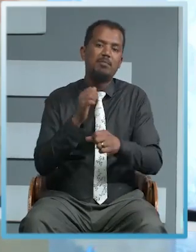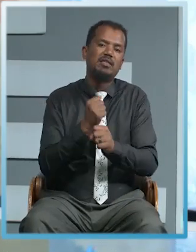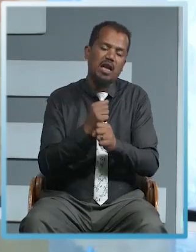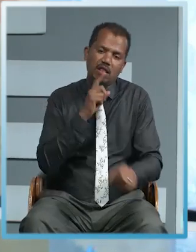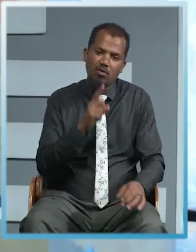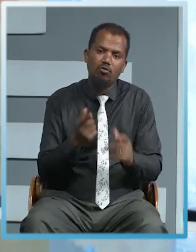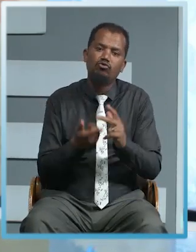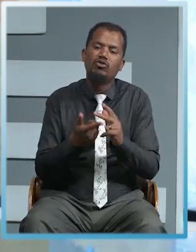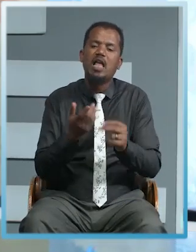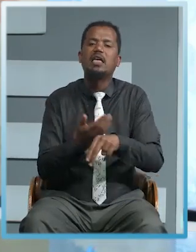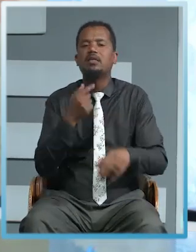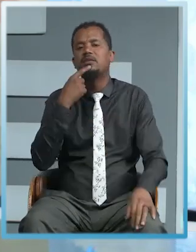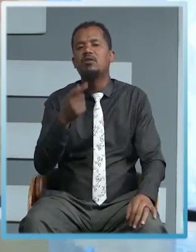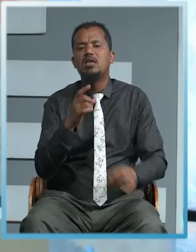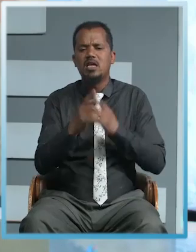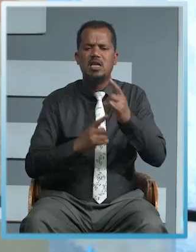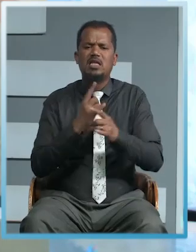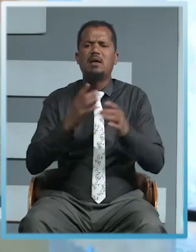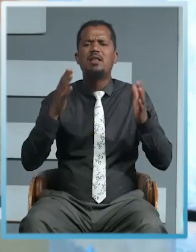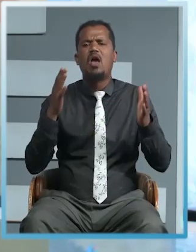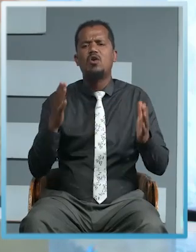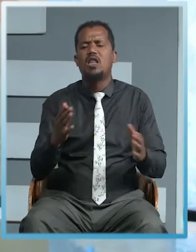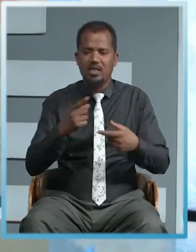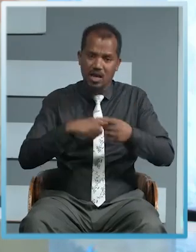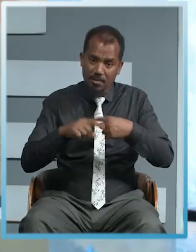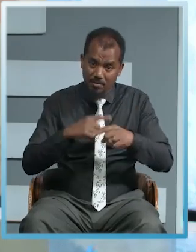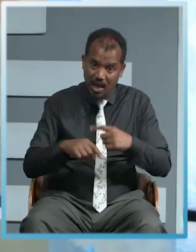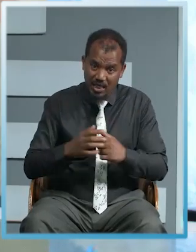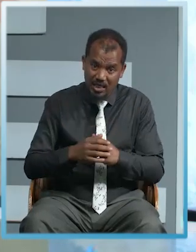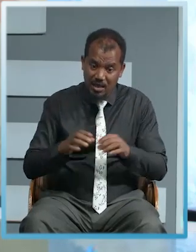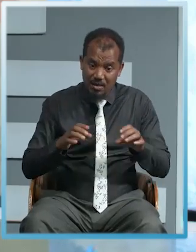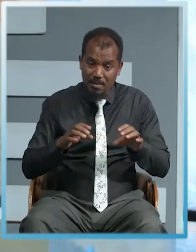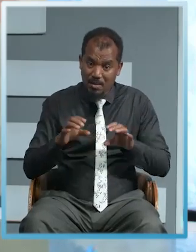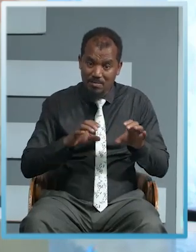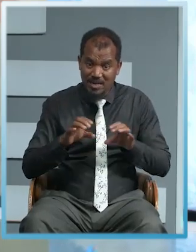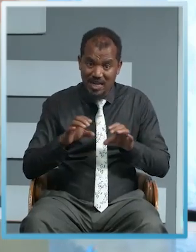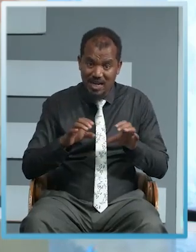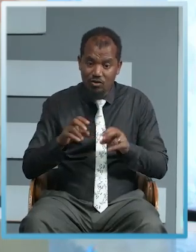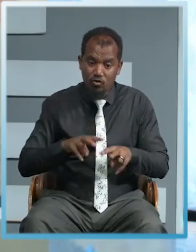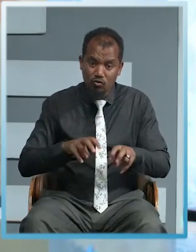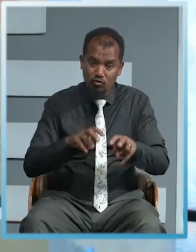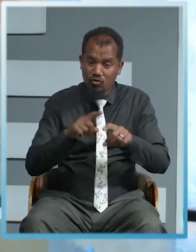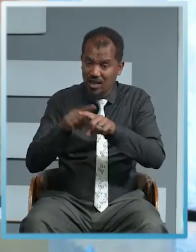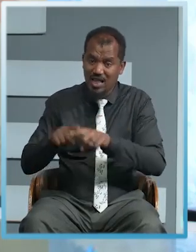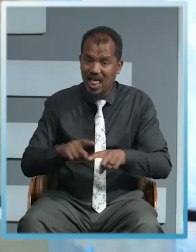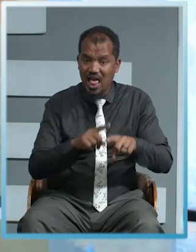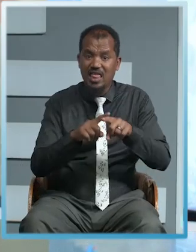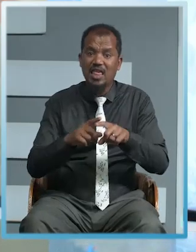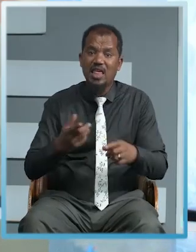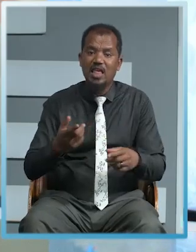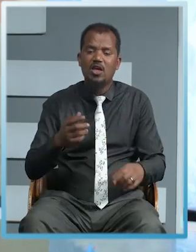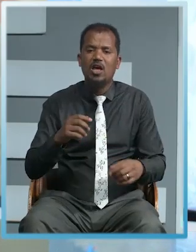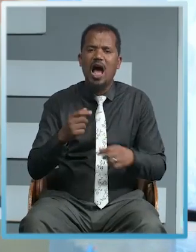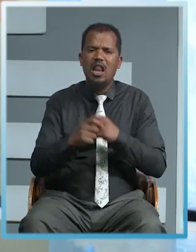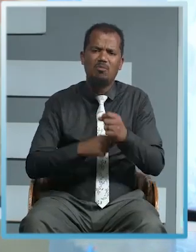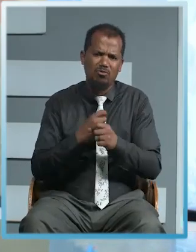سوستنيا قدم الدال كش وده زمن عينت لما متعت بمدلك جزونا يتلاقي دمو